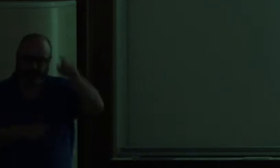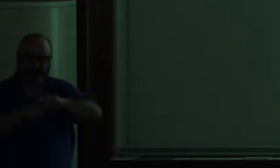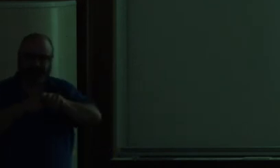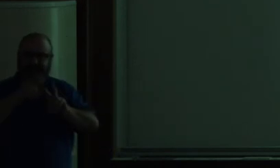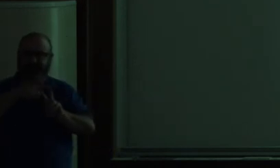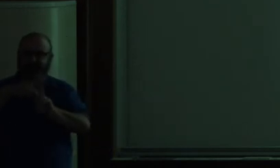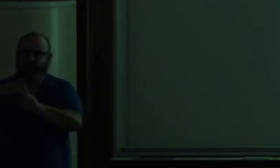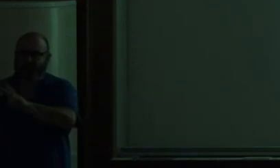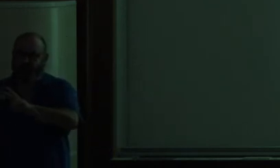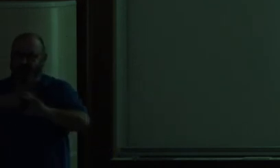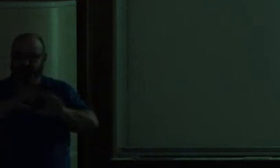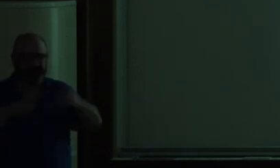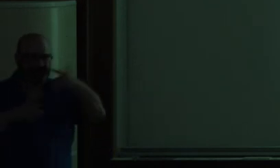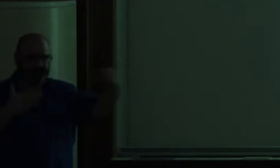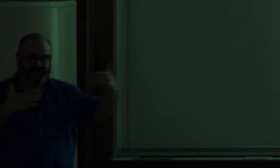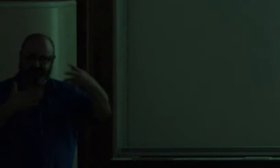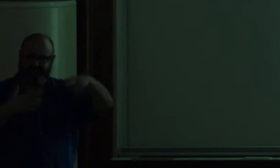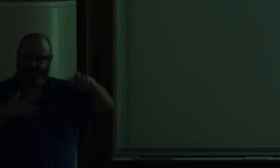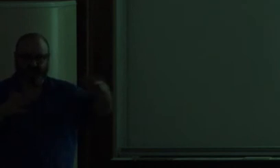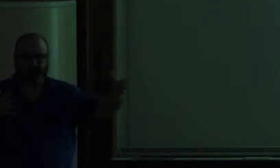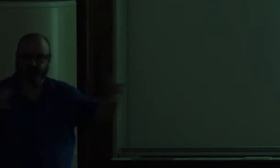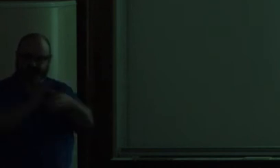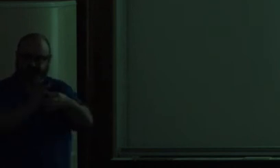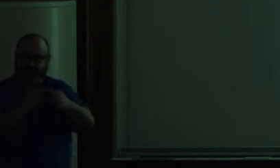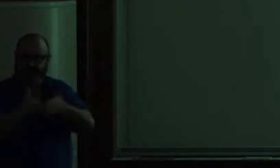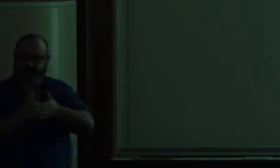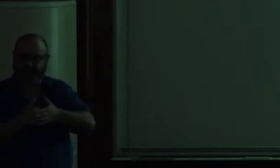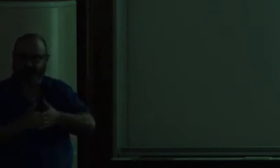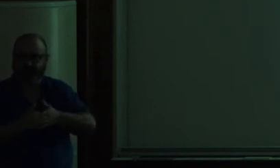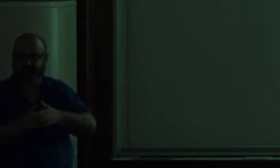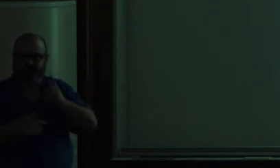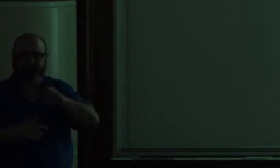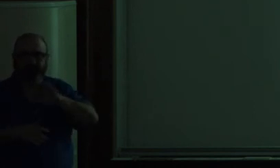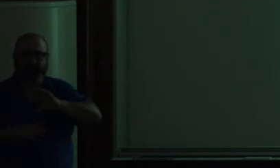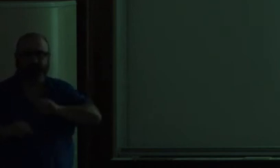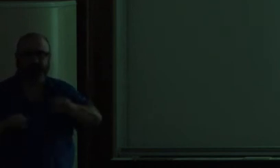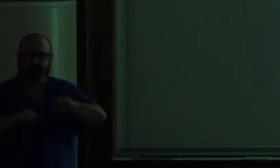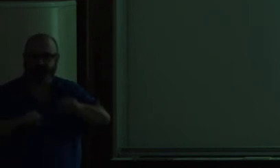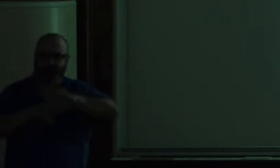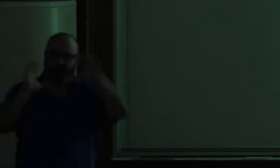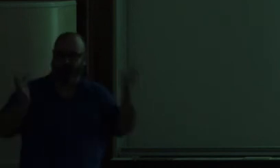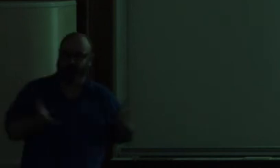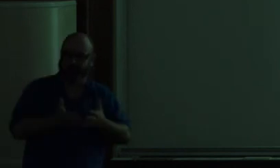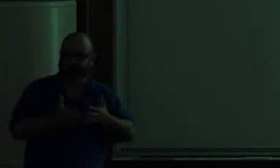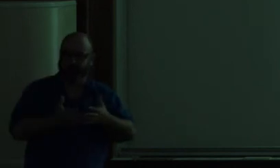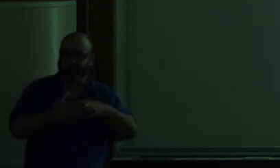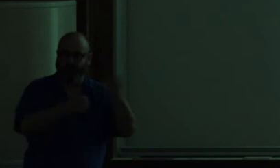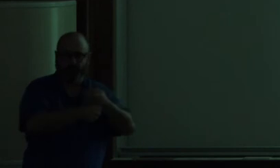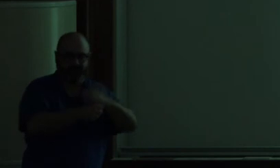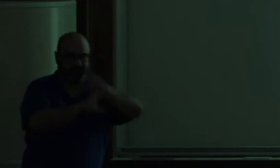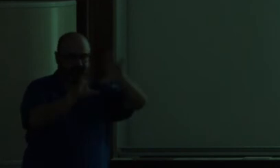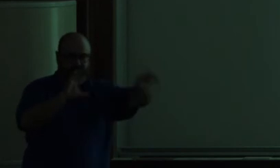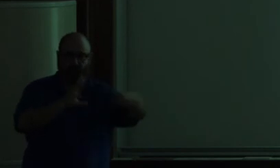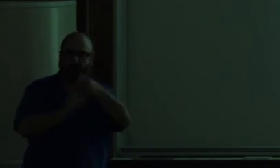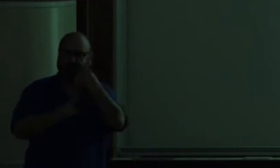penser en vectorisation. Donc en fait, finalement, les philosophies qui sont assez proches. Oui, mais dans NumPy. D'agir globalement sur la totalité des données en une